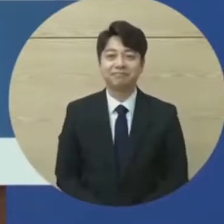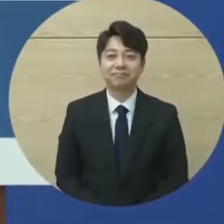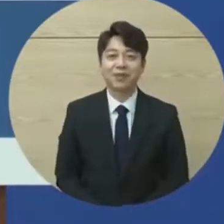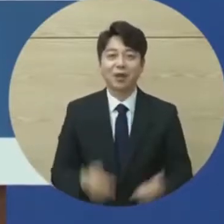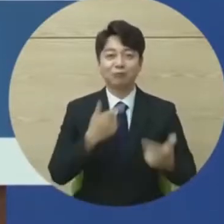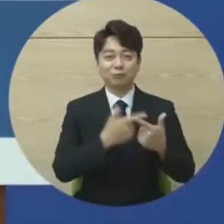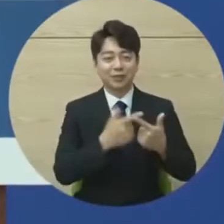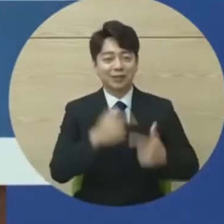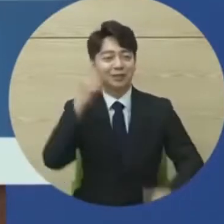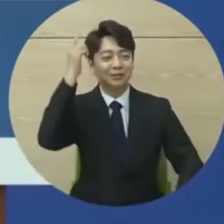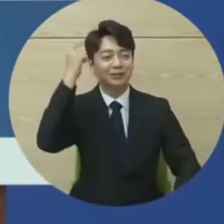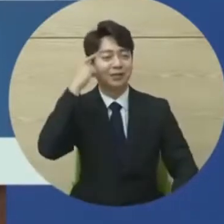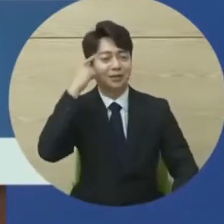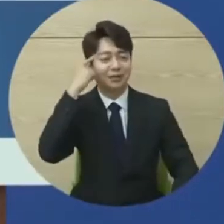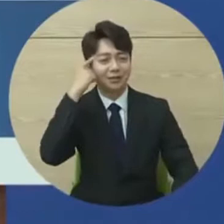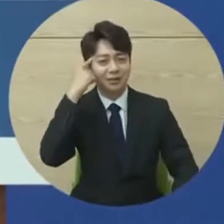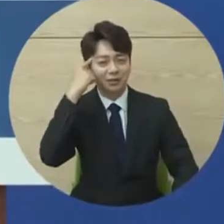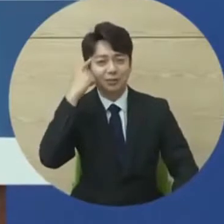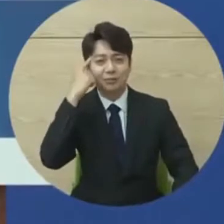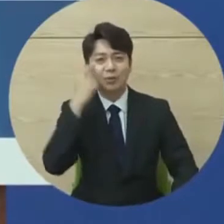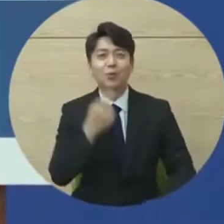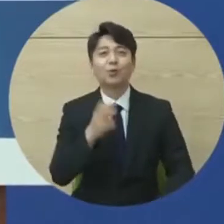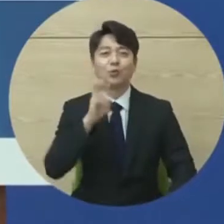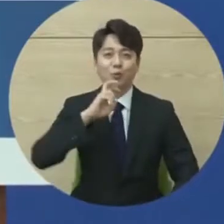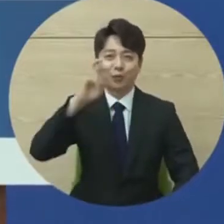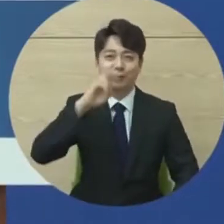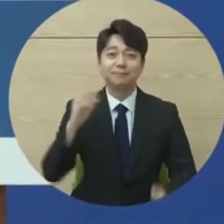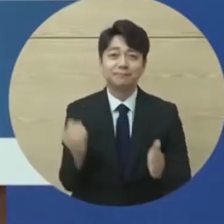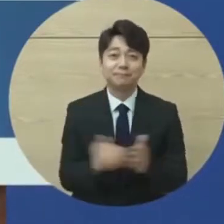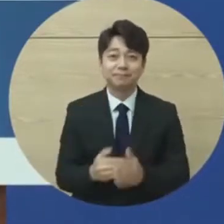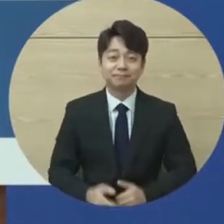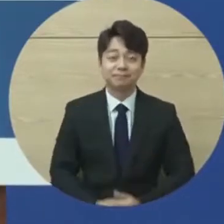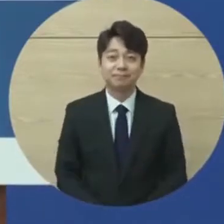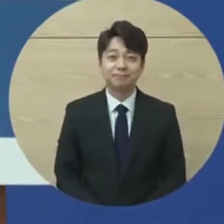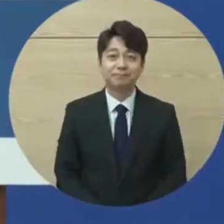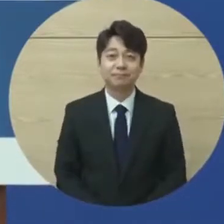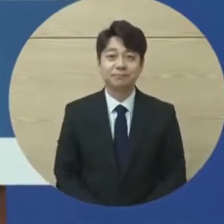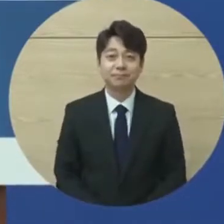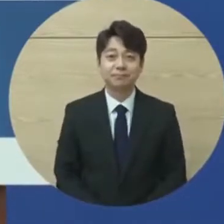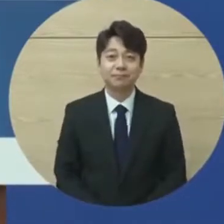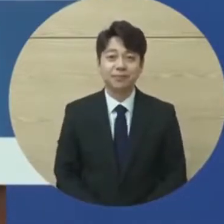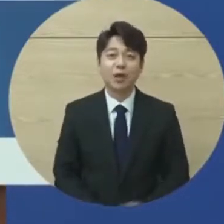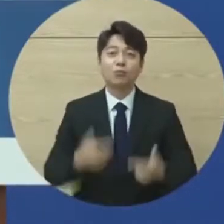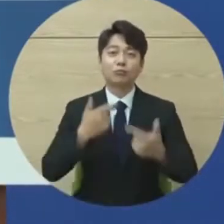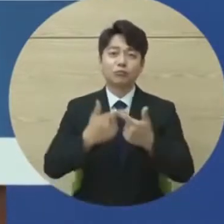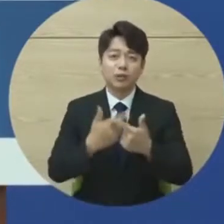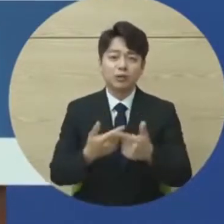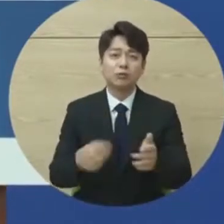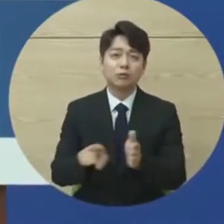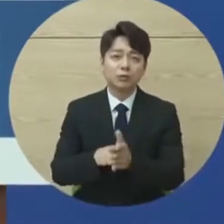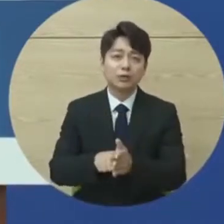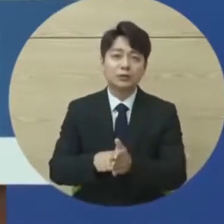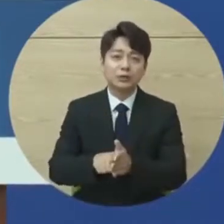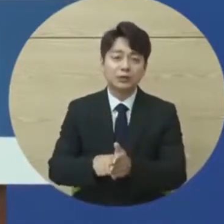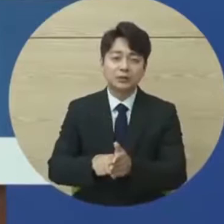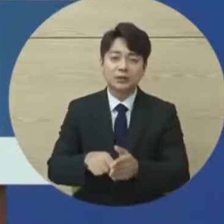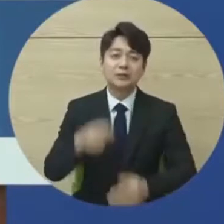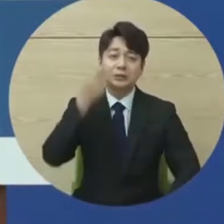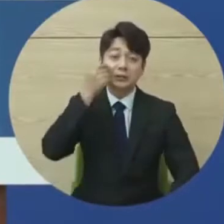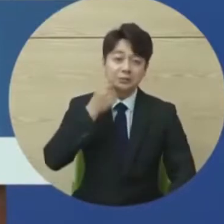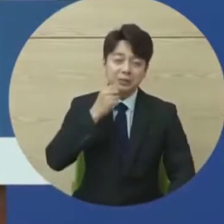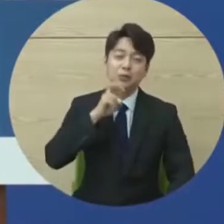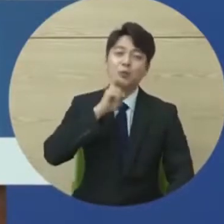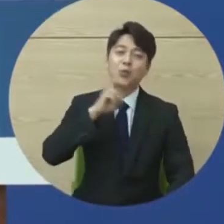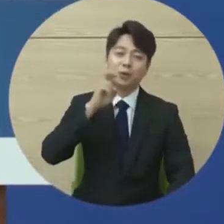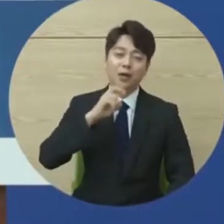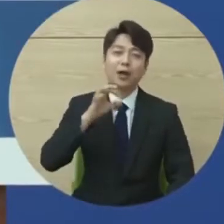구애였습니다. 대한민국의 굴곡 진 역사에 대한 구슬픈 하소연이었습니다. 그래서 저는